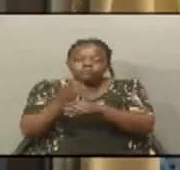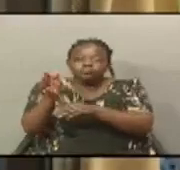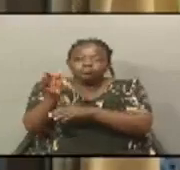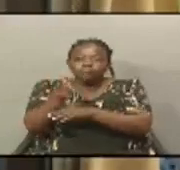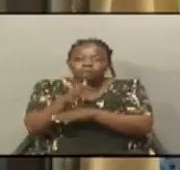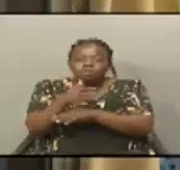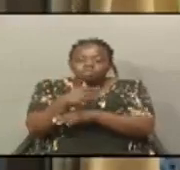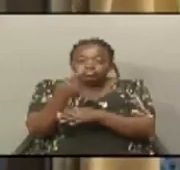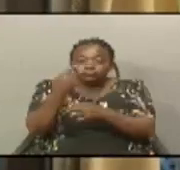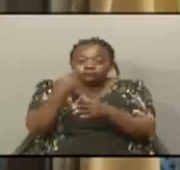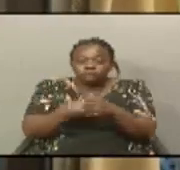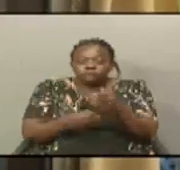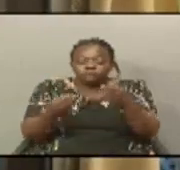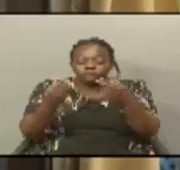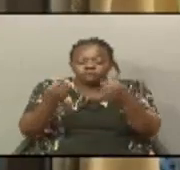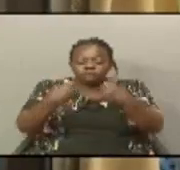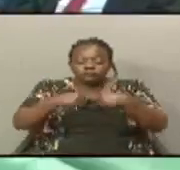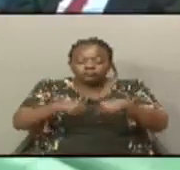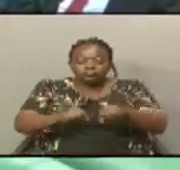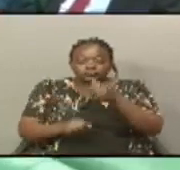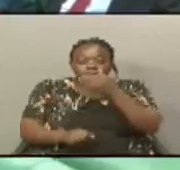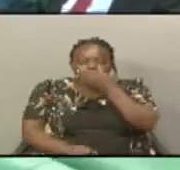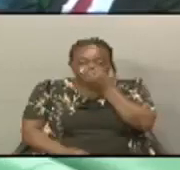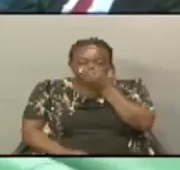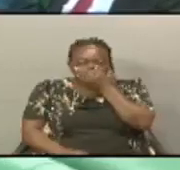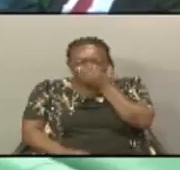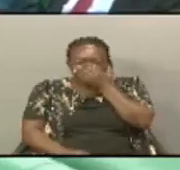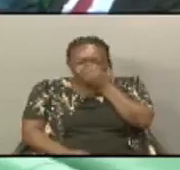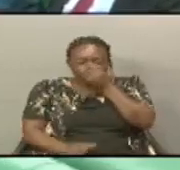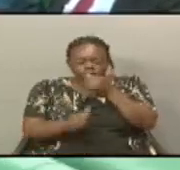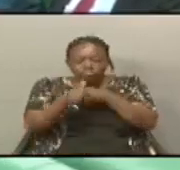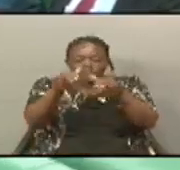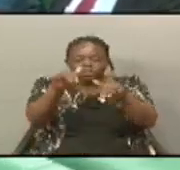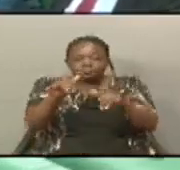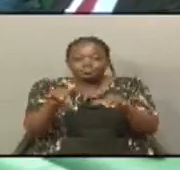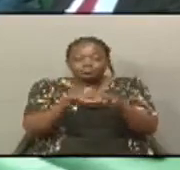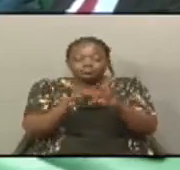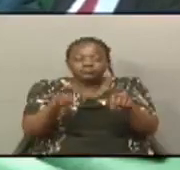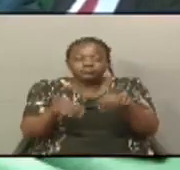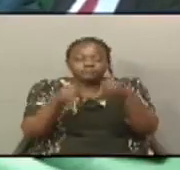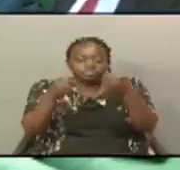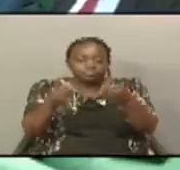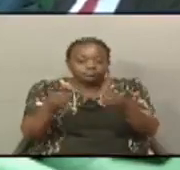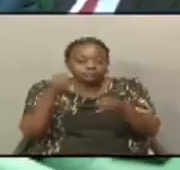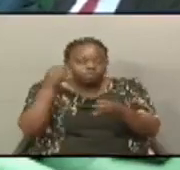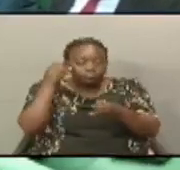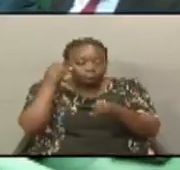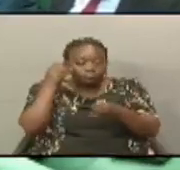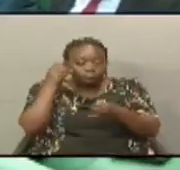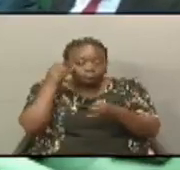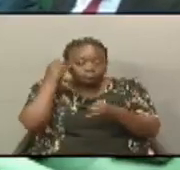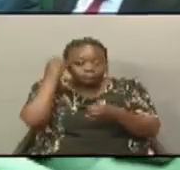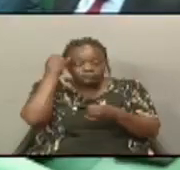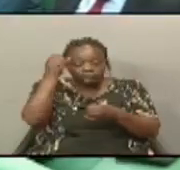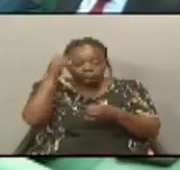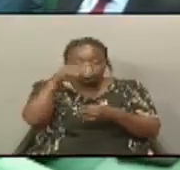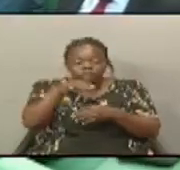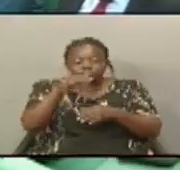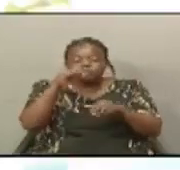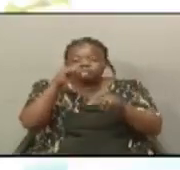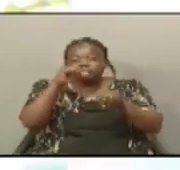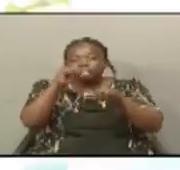statement from the minister on what has been done. Abakabala nabo wadde ndowooza zaabwe ku mbeera weyimiridde emitundu by'e